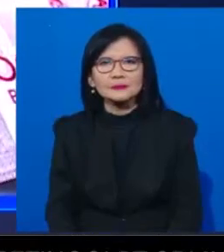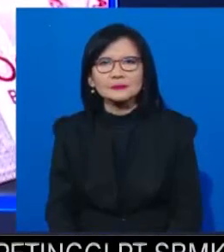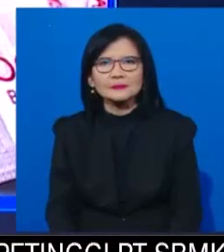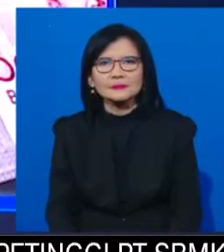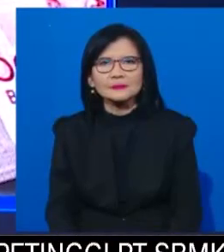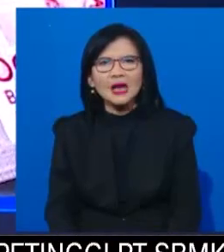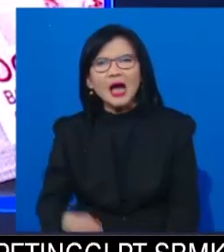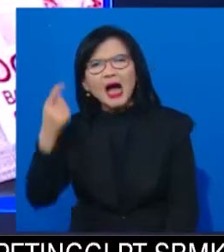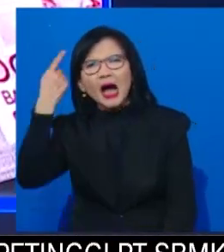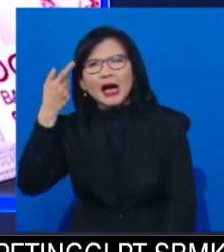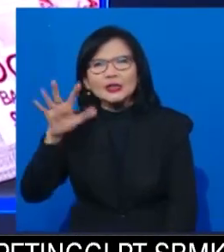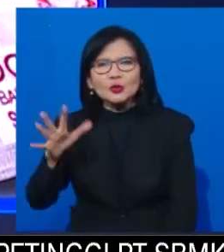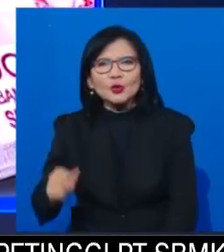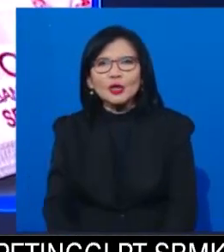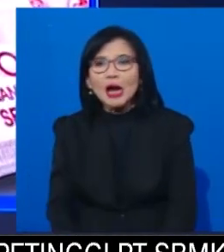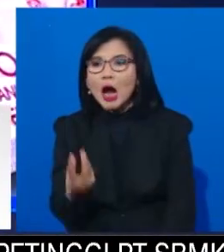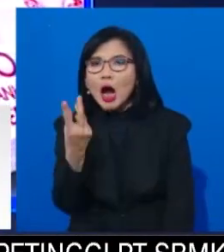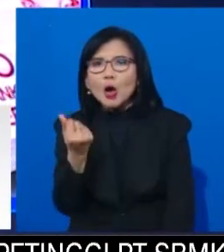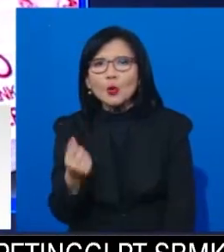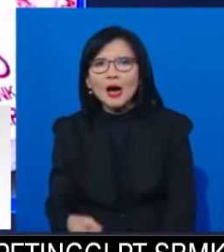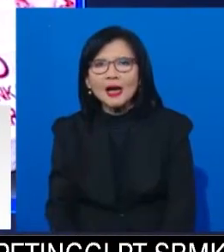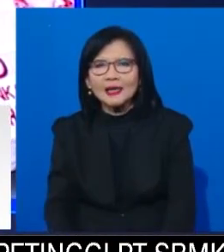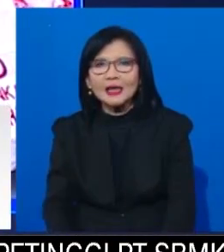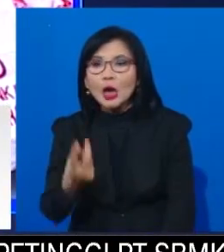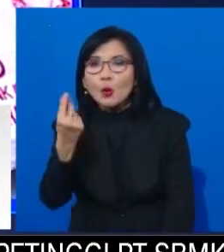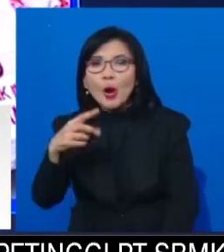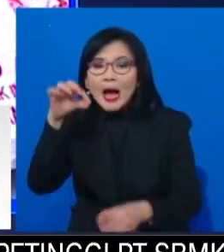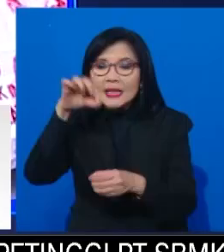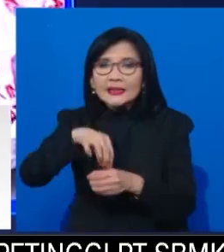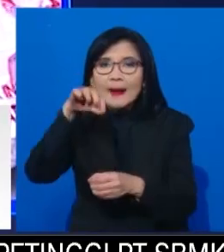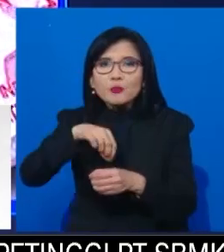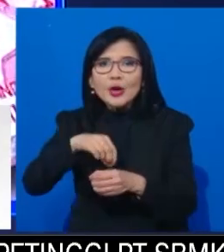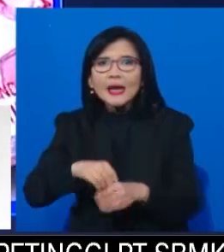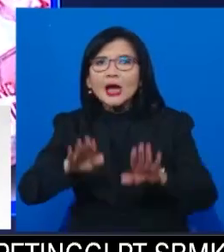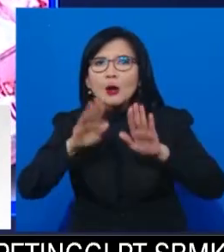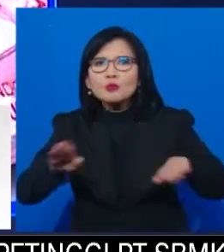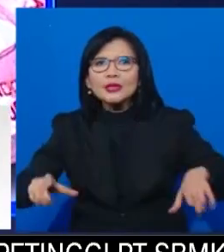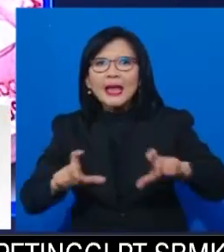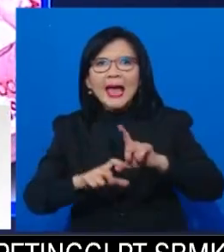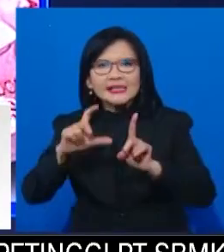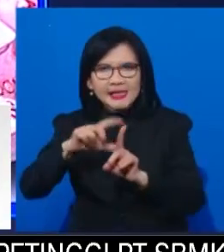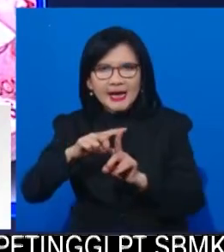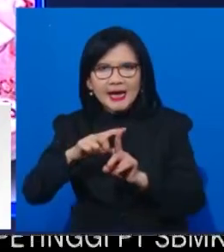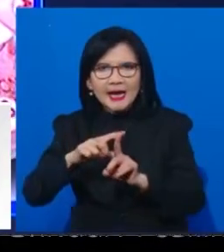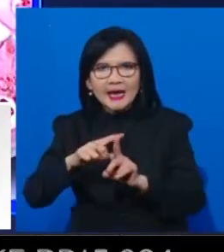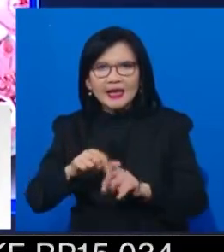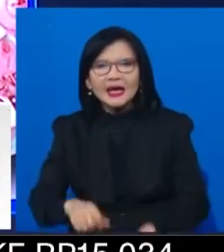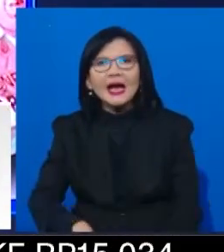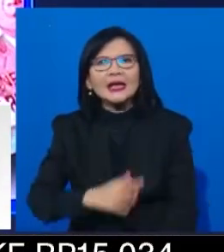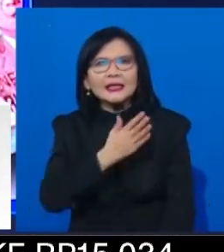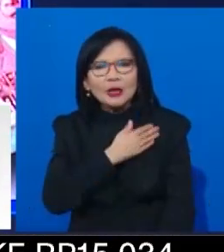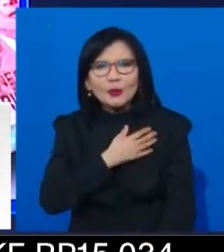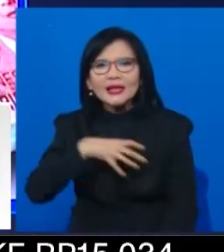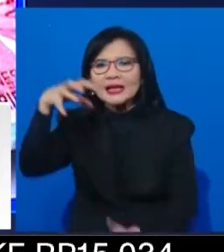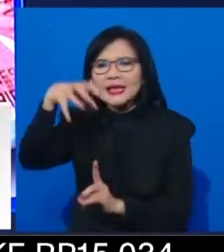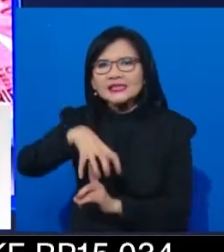Berikutnya, diduga digelapkan pensiunan kepala sekolah, sejumlah uang tabungan ratusan siswa sekolah dasar negeri di Kabupaten